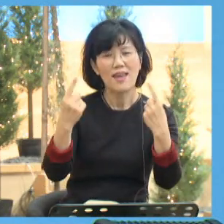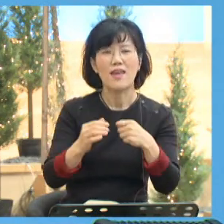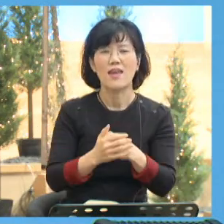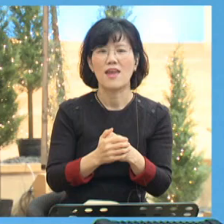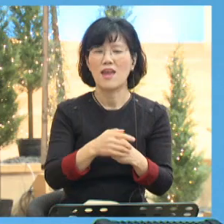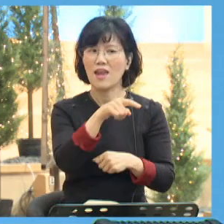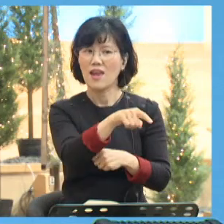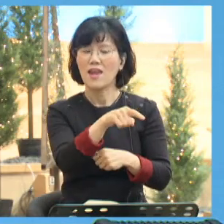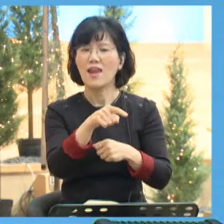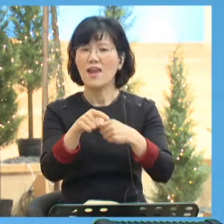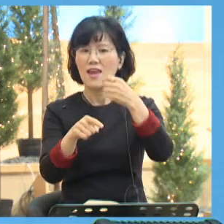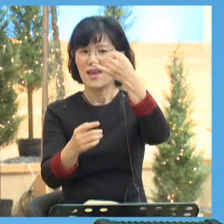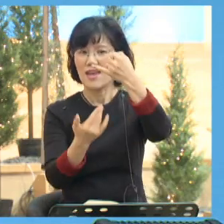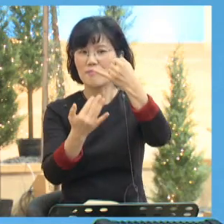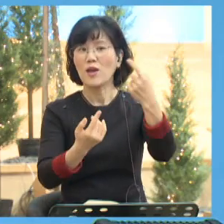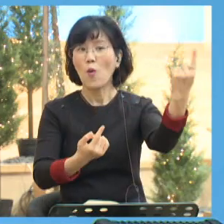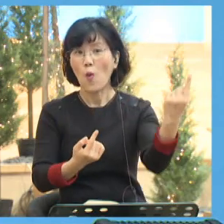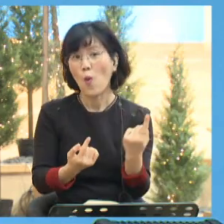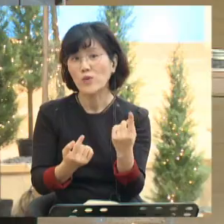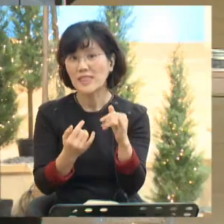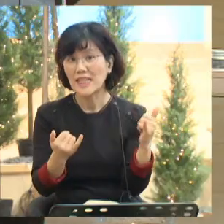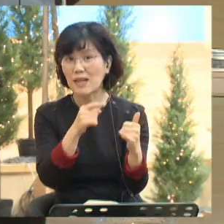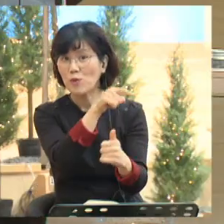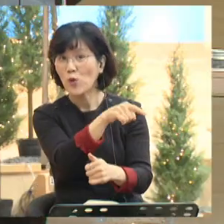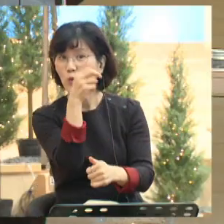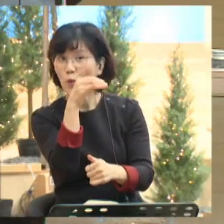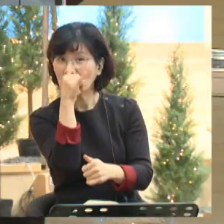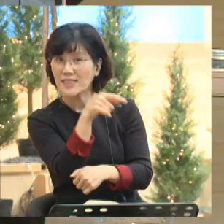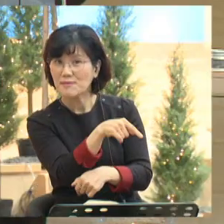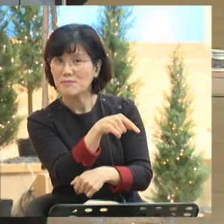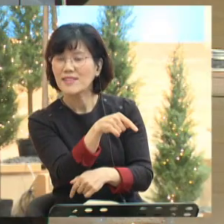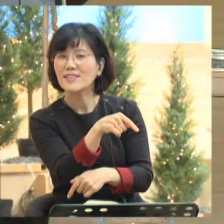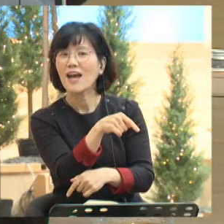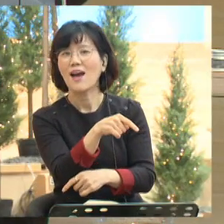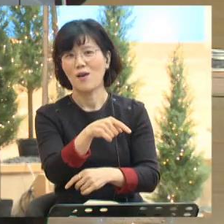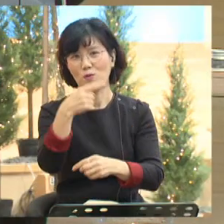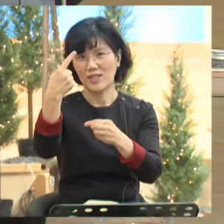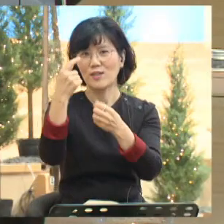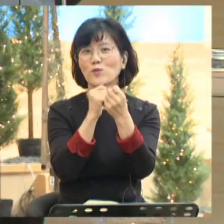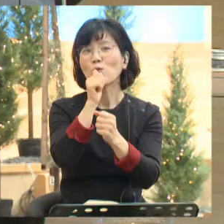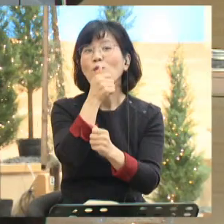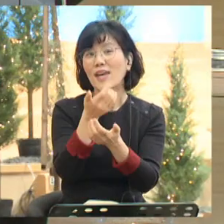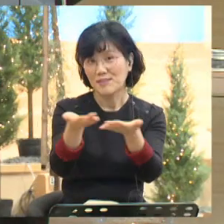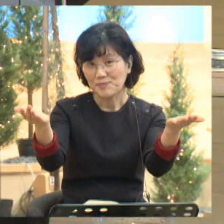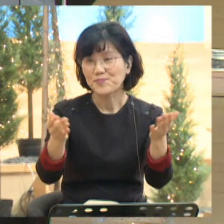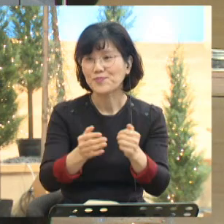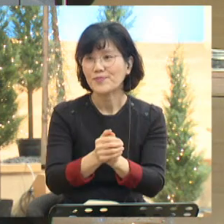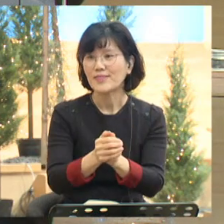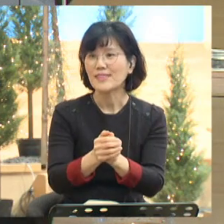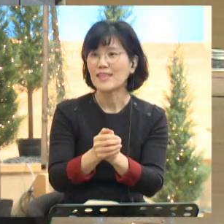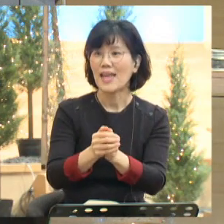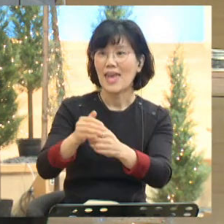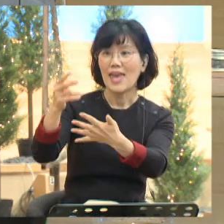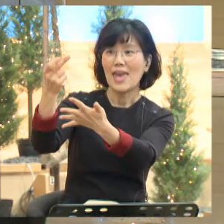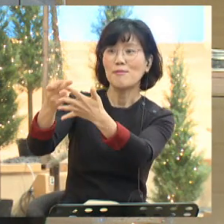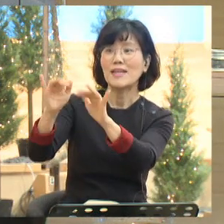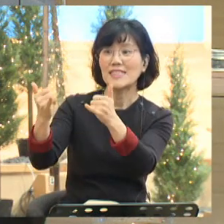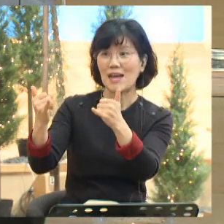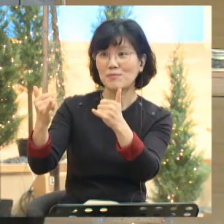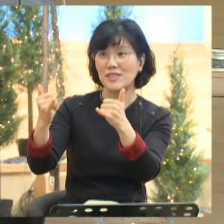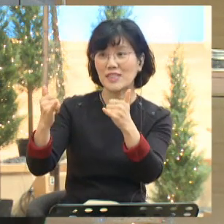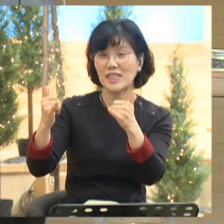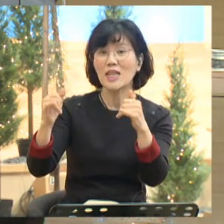입다 에게 나오는 사람이 있어요 자 오늘 1절 말씀에 소개가 되어 있습니다 에브라임 사람이 모여